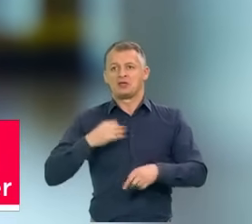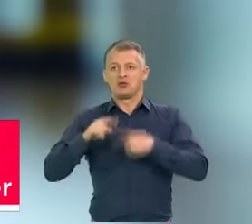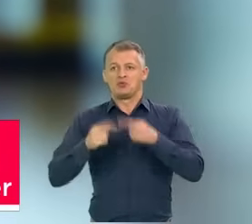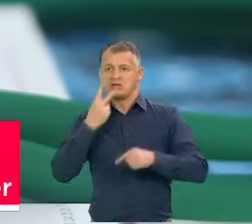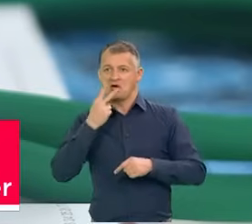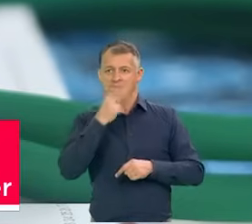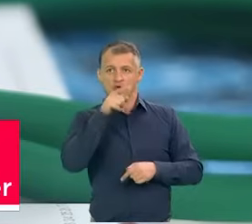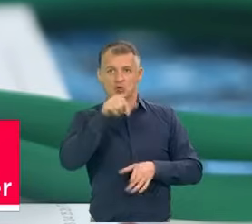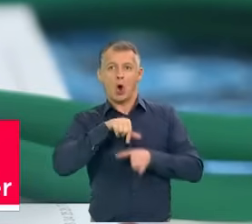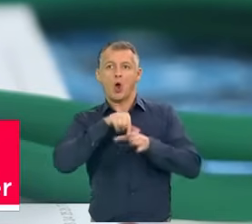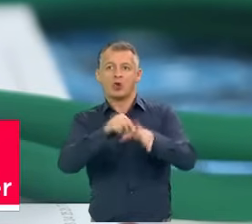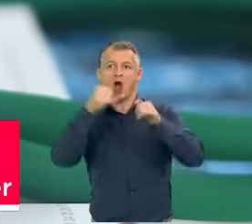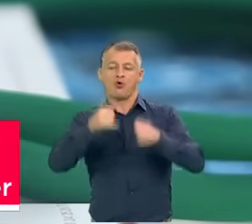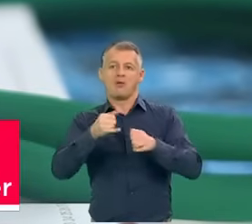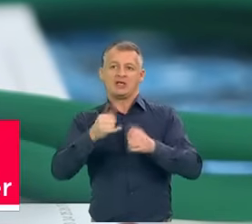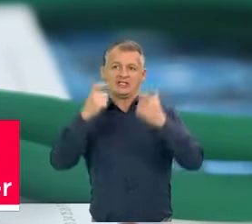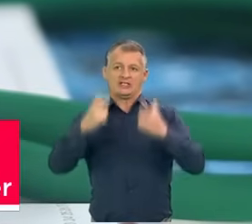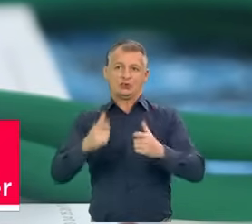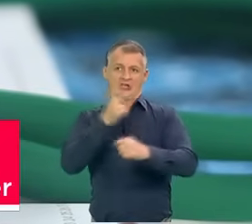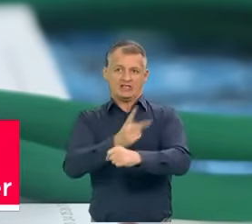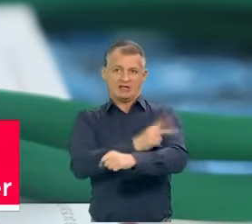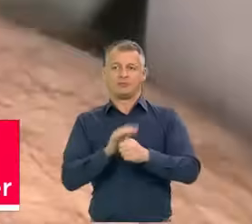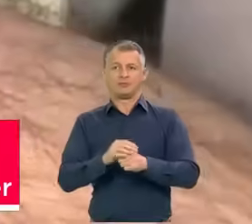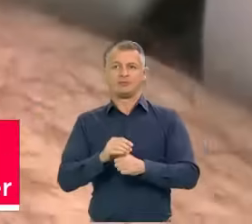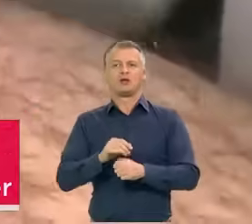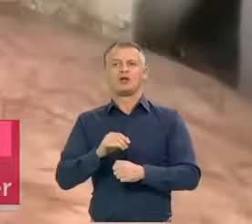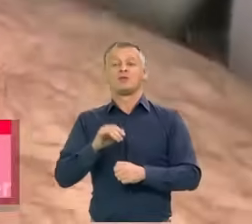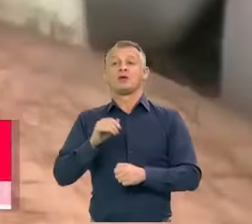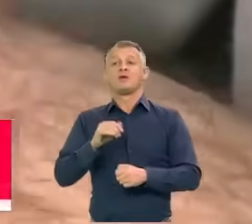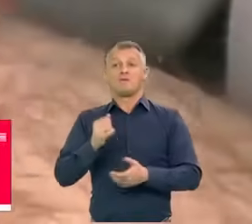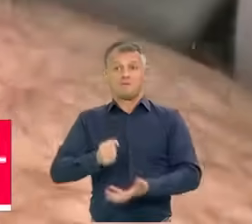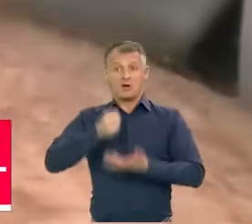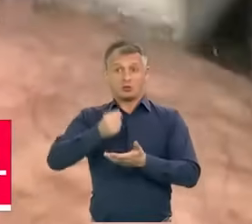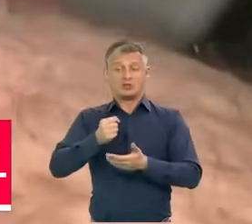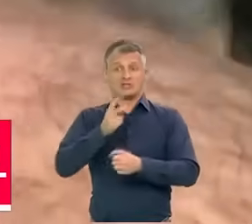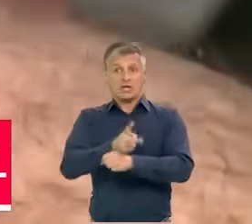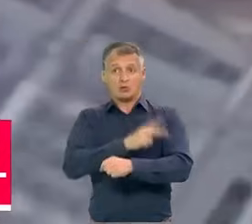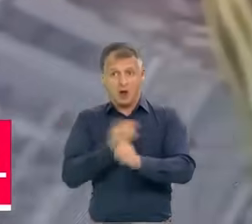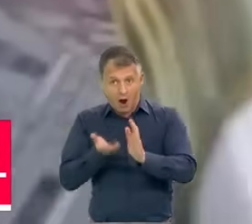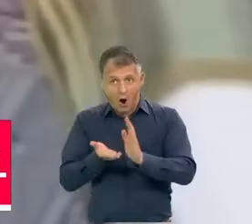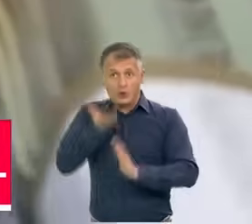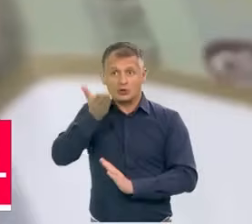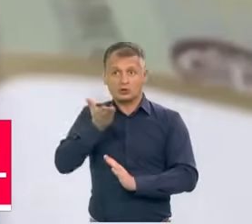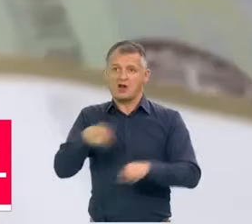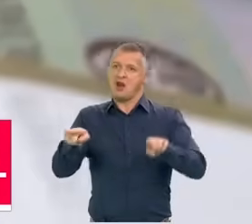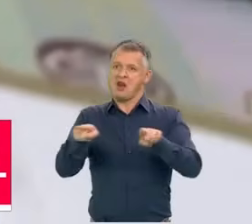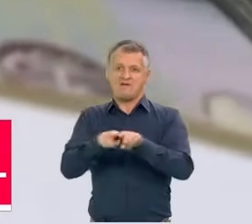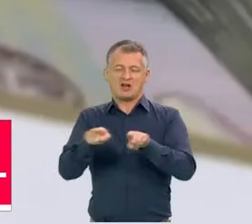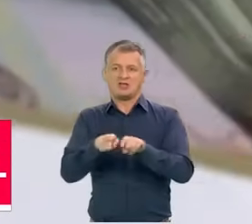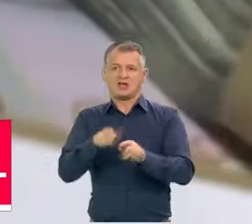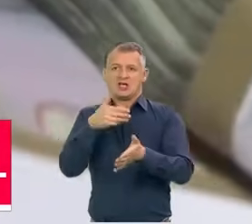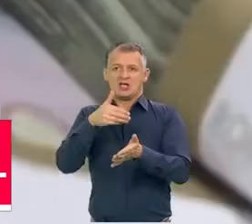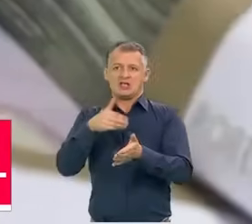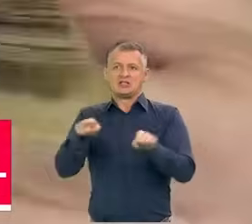conducerile respective chiar dacă veniturile statului au crescut peste așteptări așa s a întâmplat și cu cheltuielile anul acesta